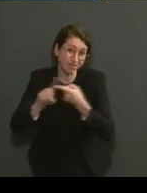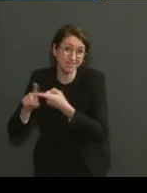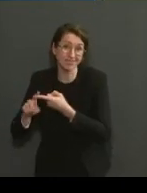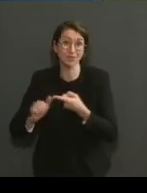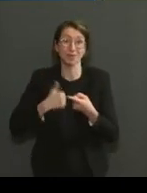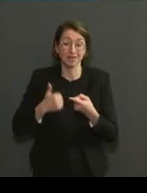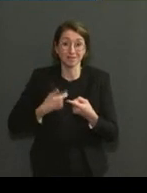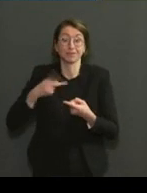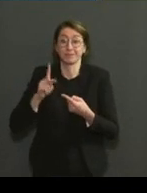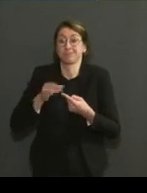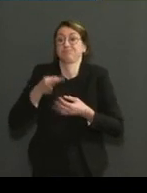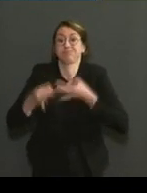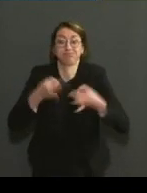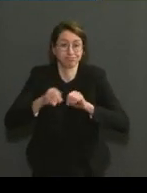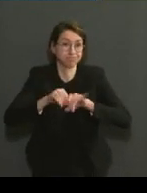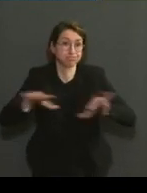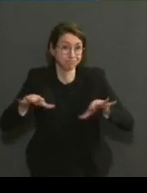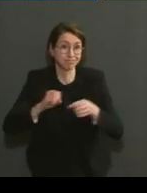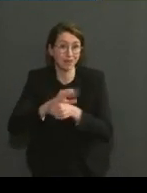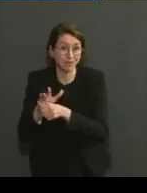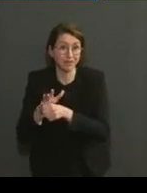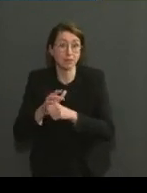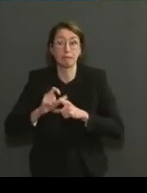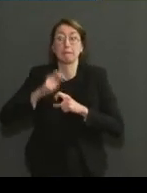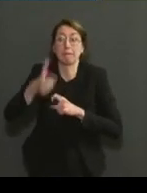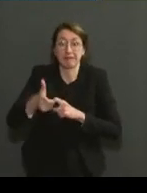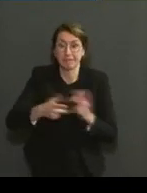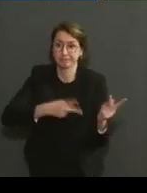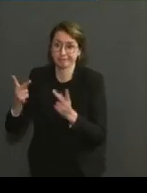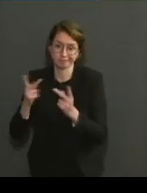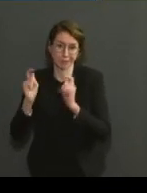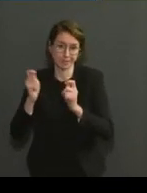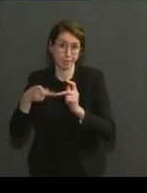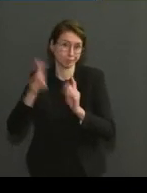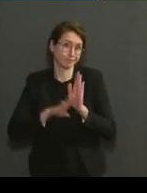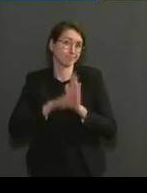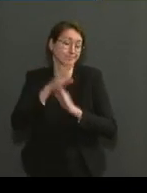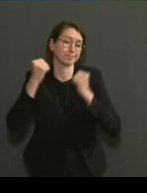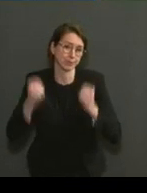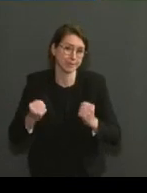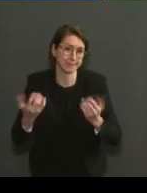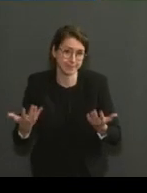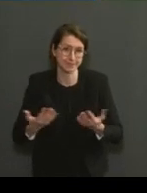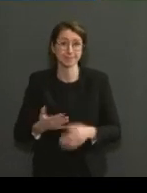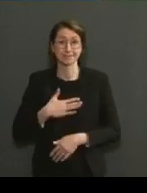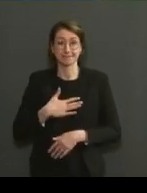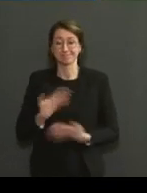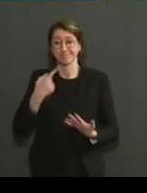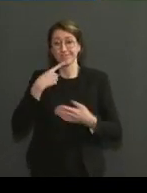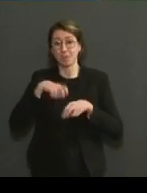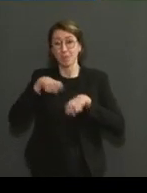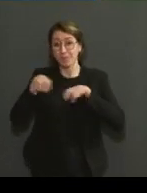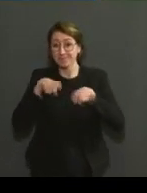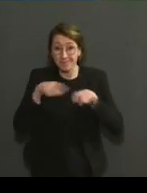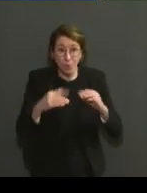potentiellement nombre d'hospitalisations. Donc cette augmentation des contacts, cette augmentation de la mobilité est sans doute